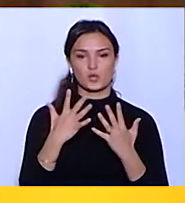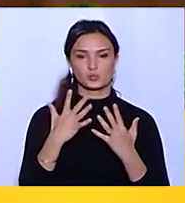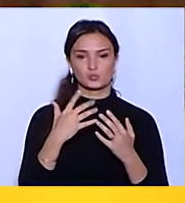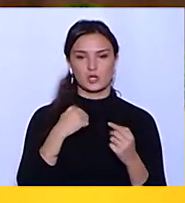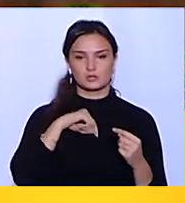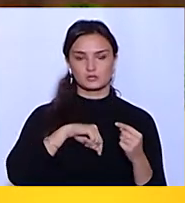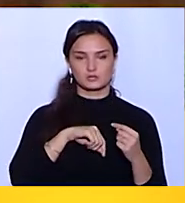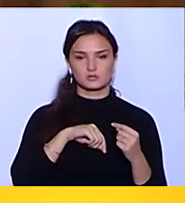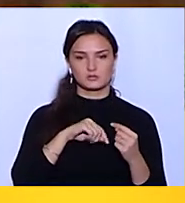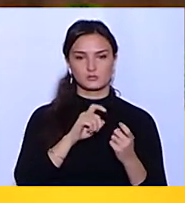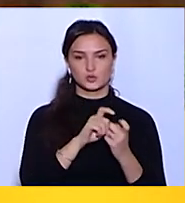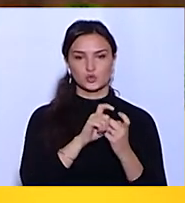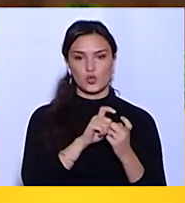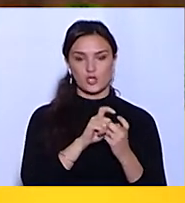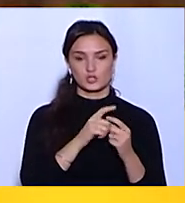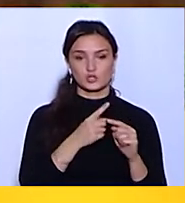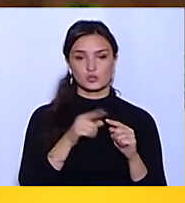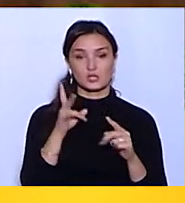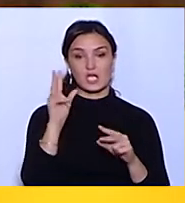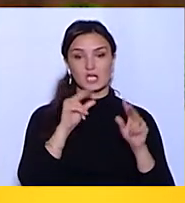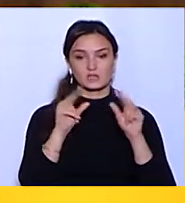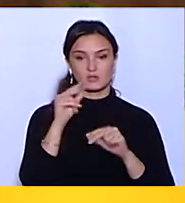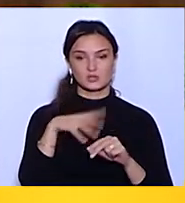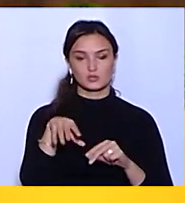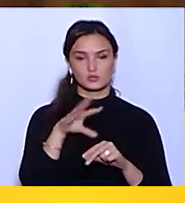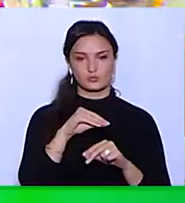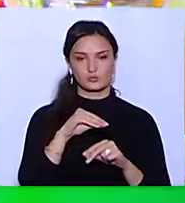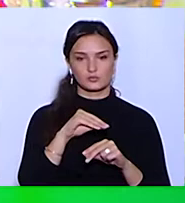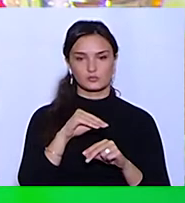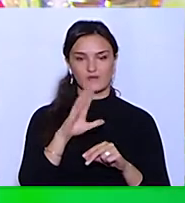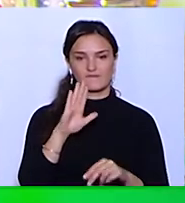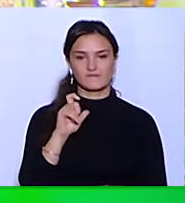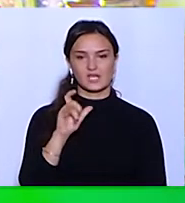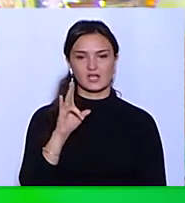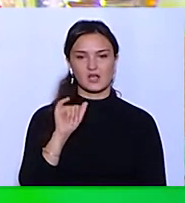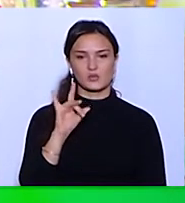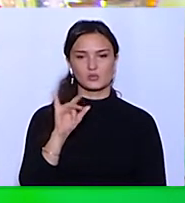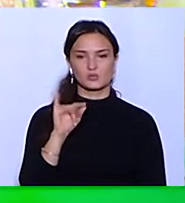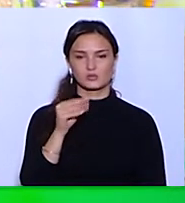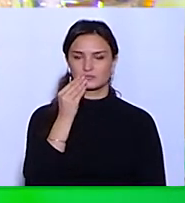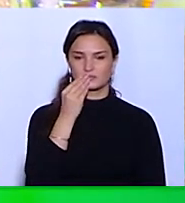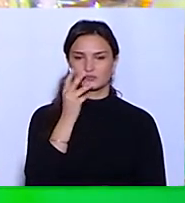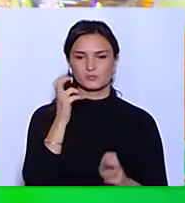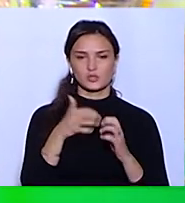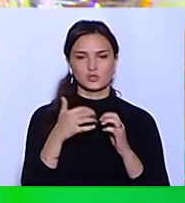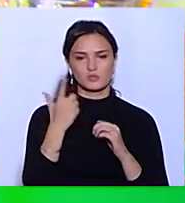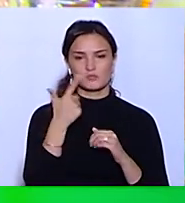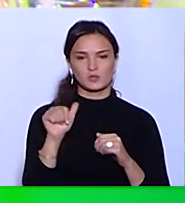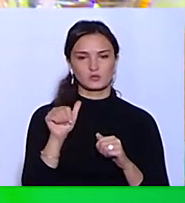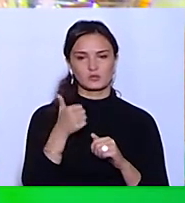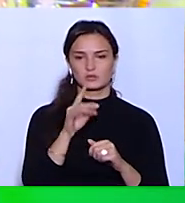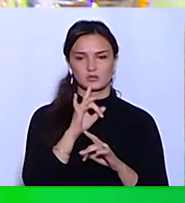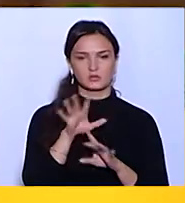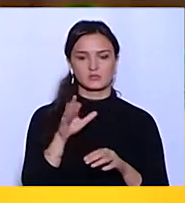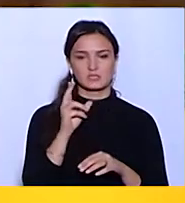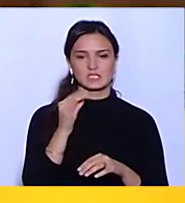ბრძოლაში. თუ ამას გავითვალისწინებთ, მაშინ უკიდურესად შეზღუდული ვეგანური მოდელი არ იქნება კარგი არჩევანი, იმიტომ რომ ძალიან ბევრი